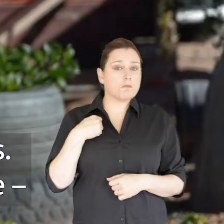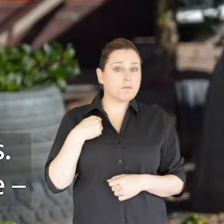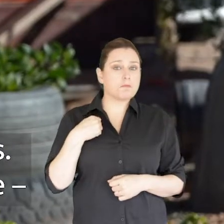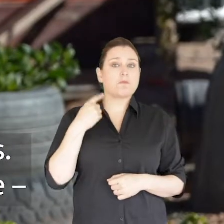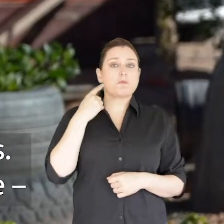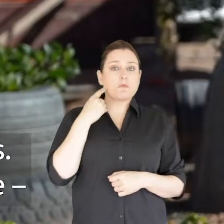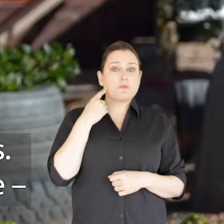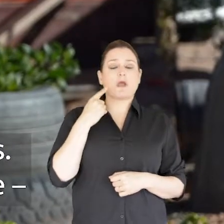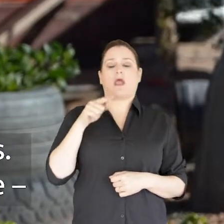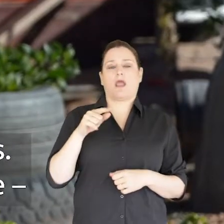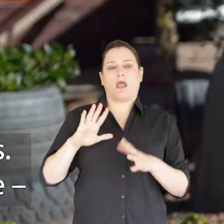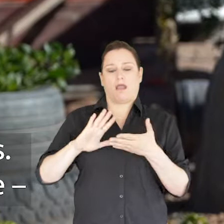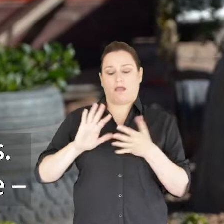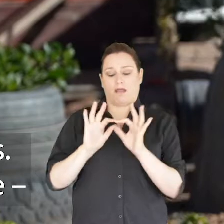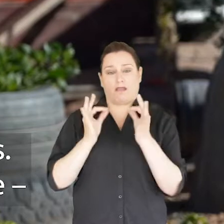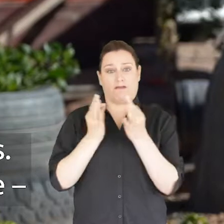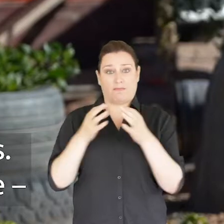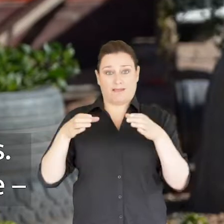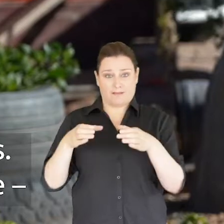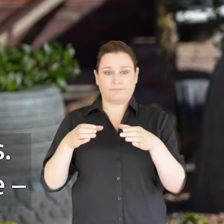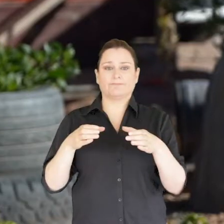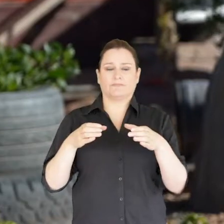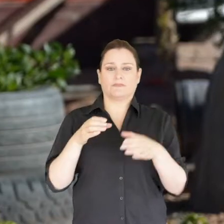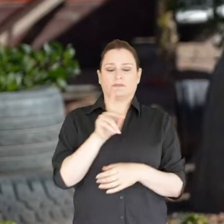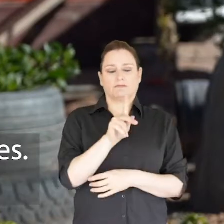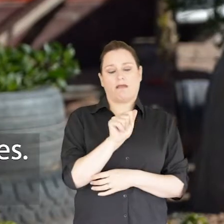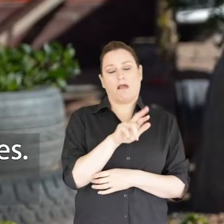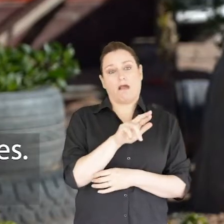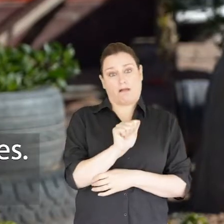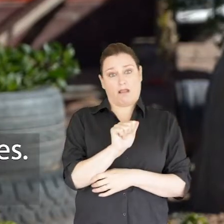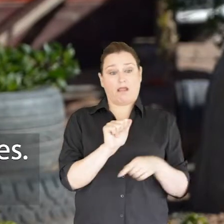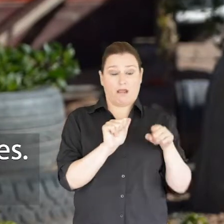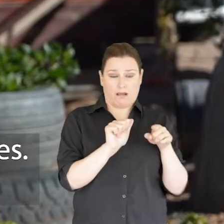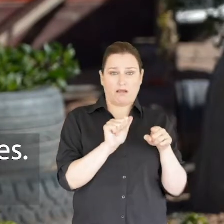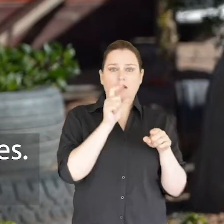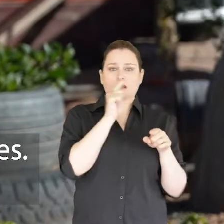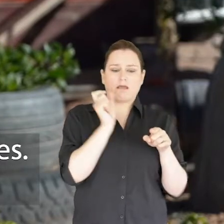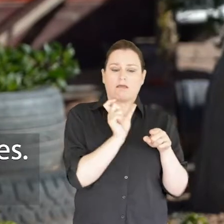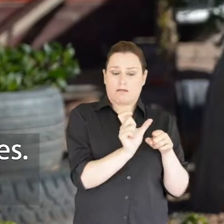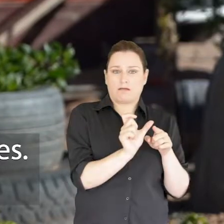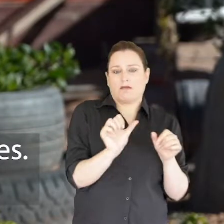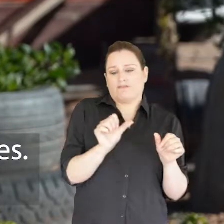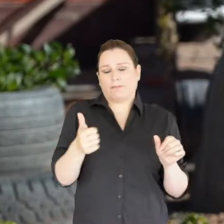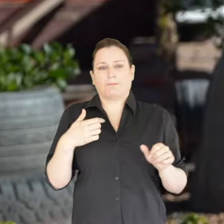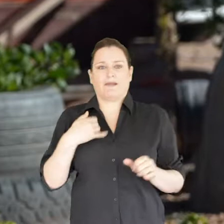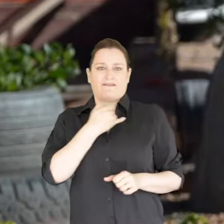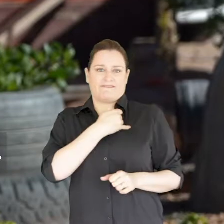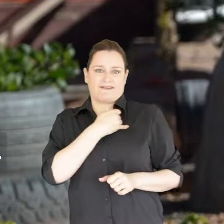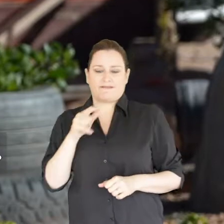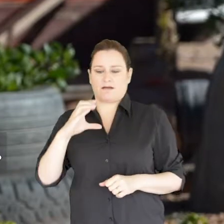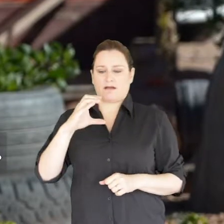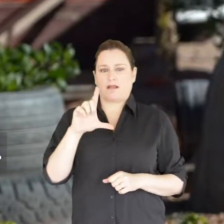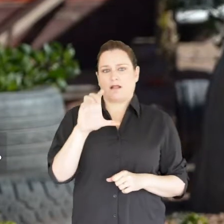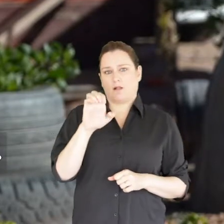slomkloot, dan word je van Karta kloot. Je wordt van Napi kloot. Nou, dat is zeker bij van, bij noemens.